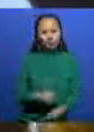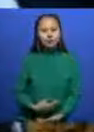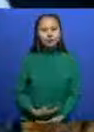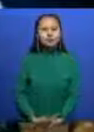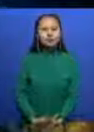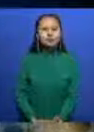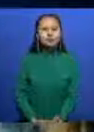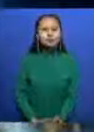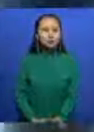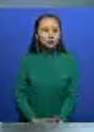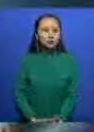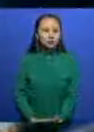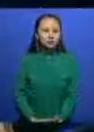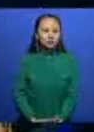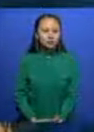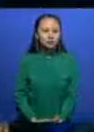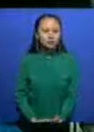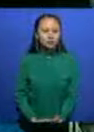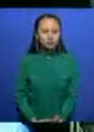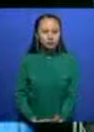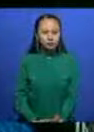атанды.